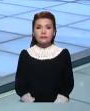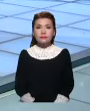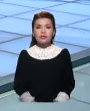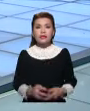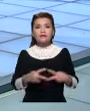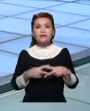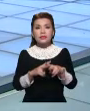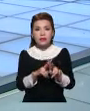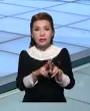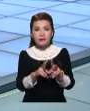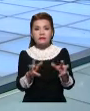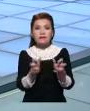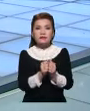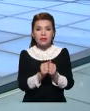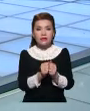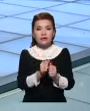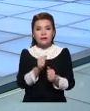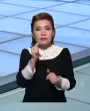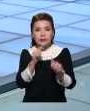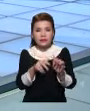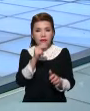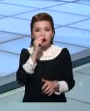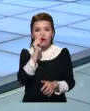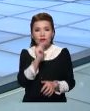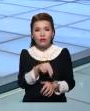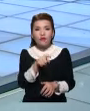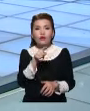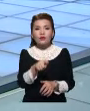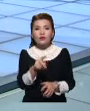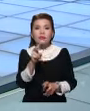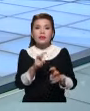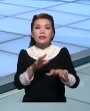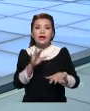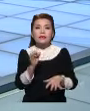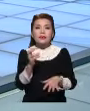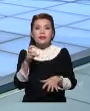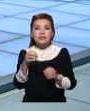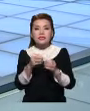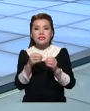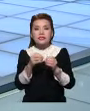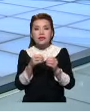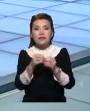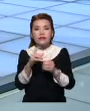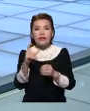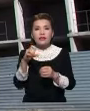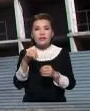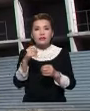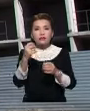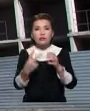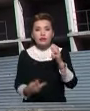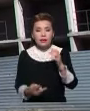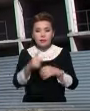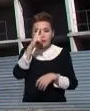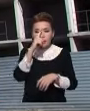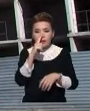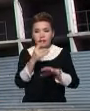В столице взяли под стражу предполагаемого виновника падения промышленных альпинистов с 10 этажа. Напомню, трагедия произошла месяц назад